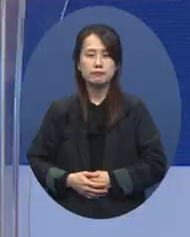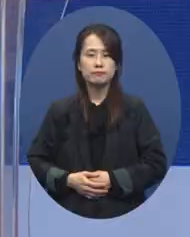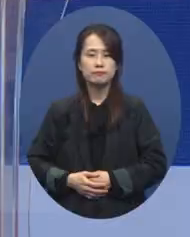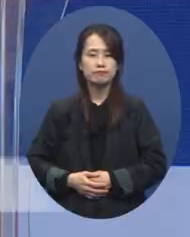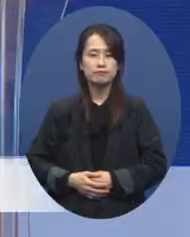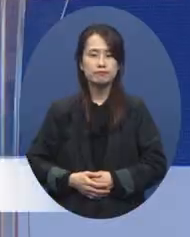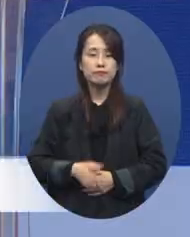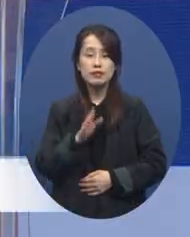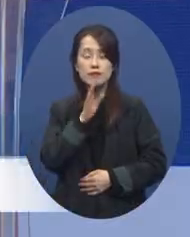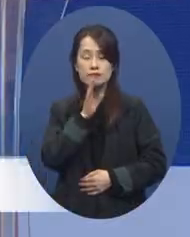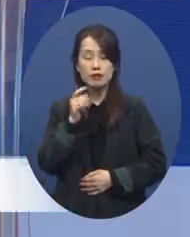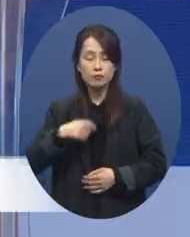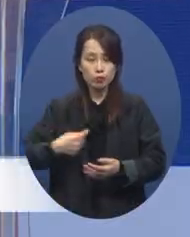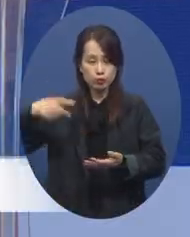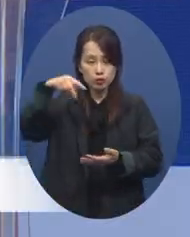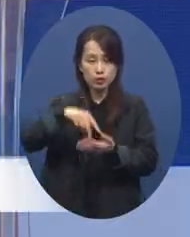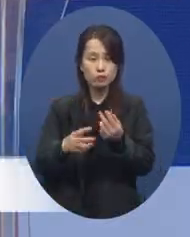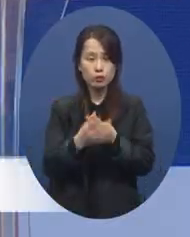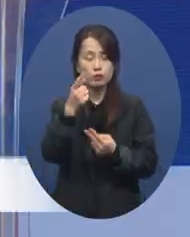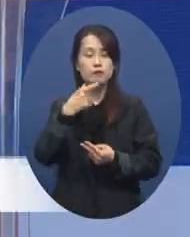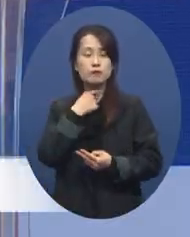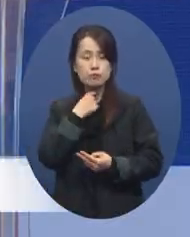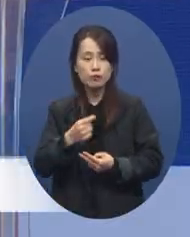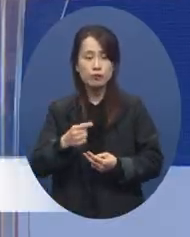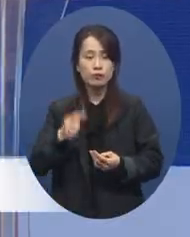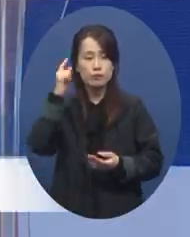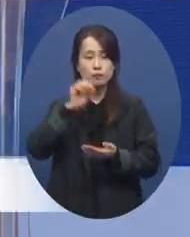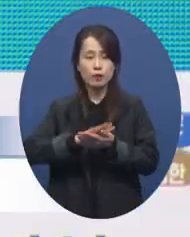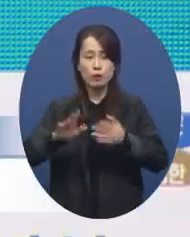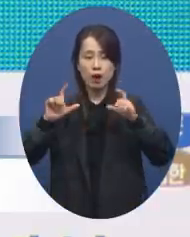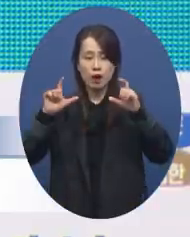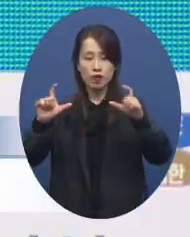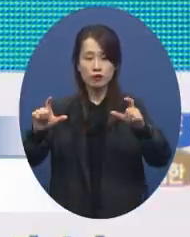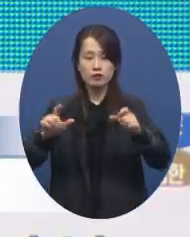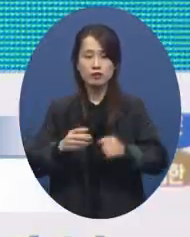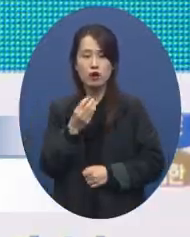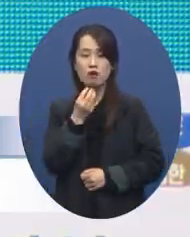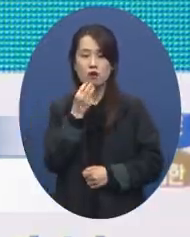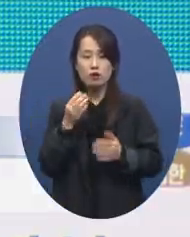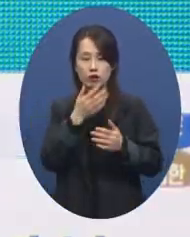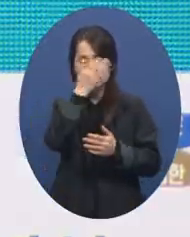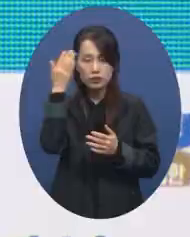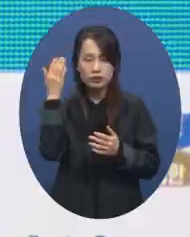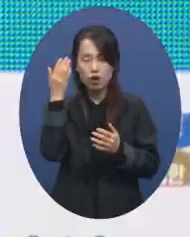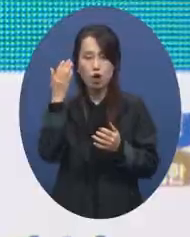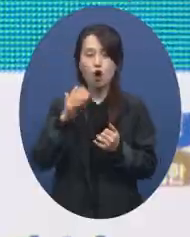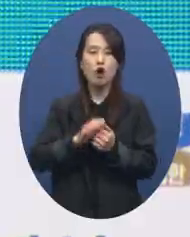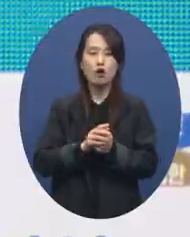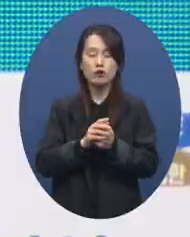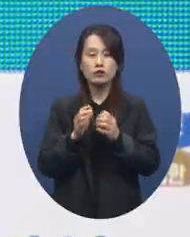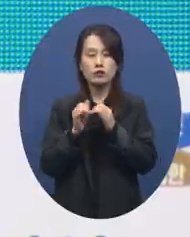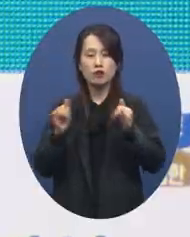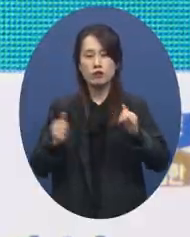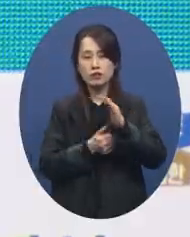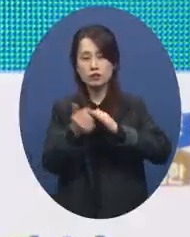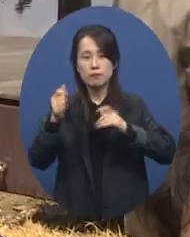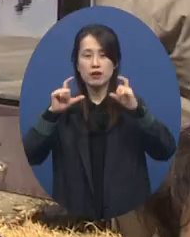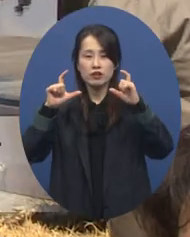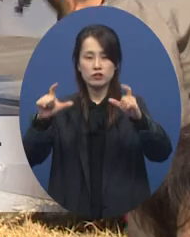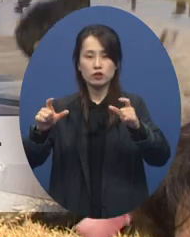되겠다. 진정한 독립과 통일을 기원하는 평화선언서와 경기 청년 희망선언서 낭독이